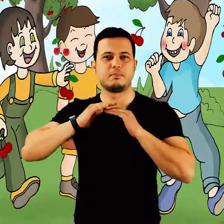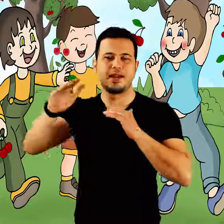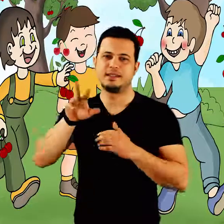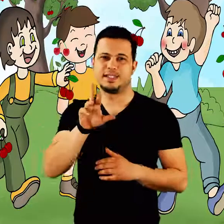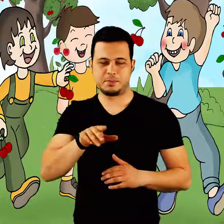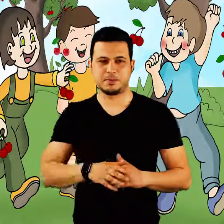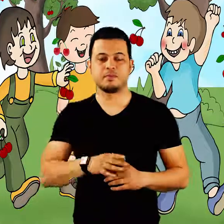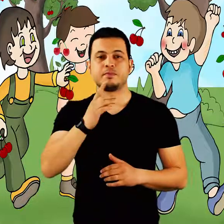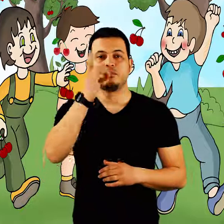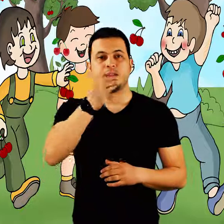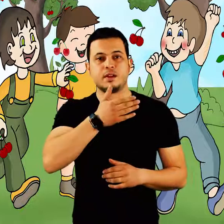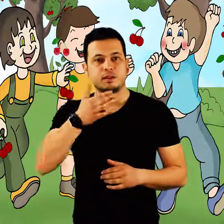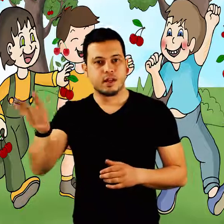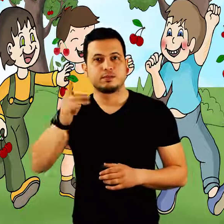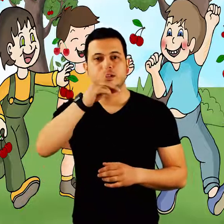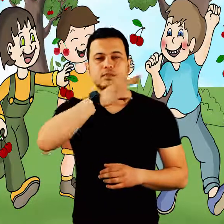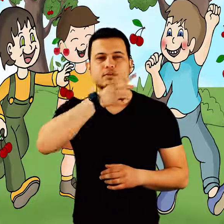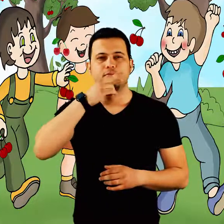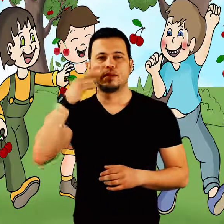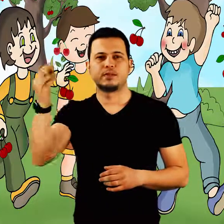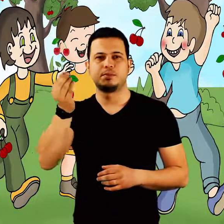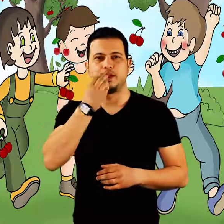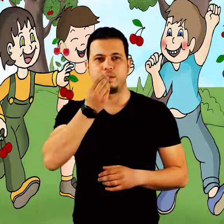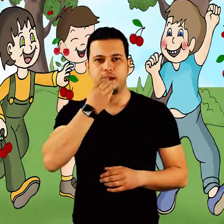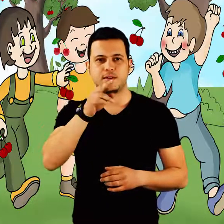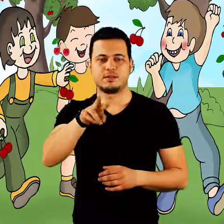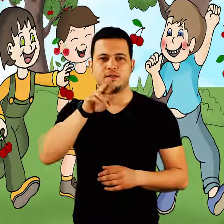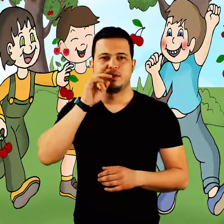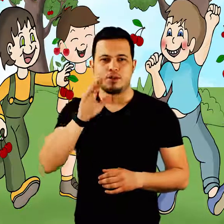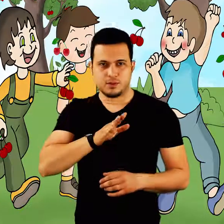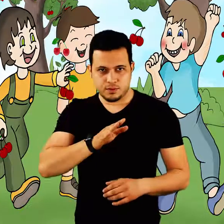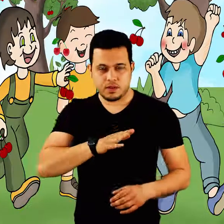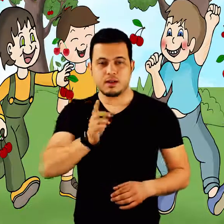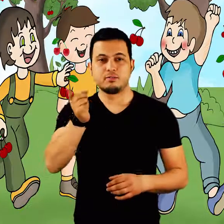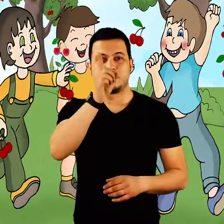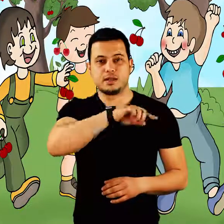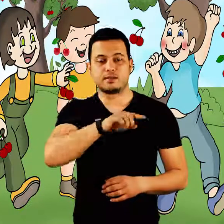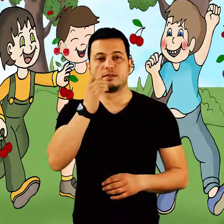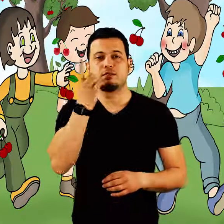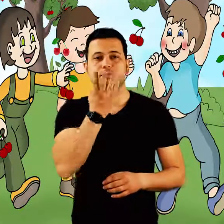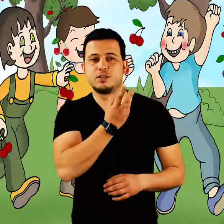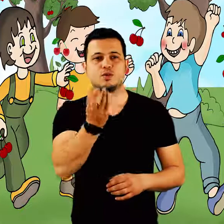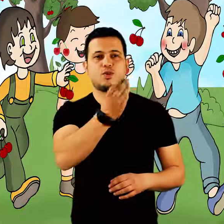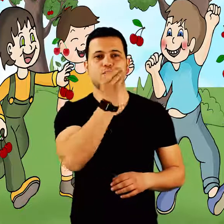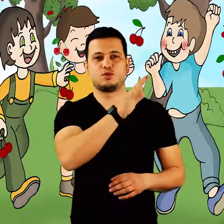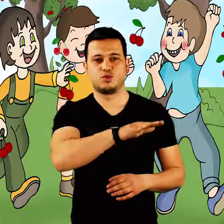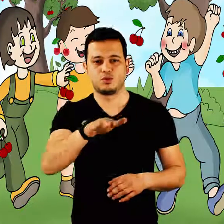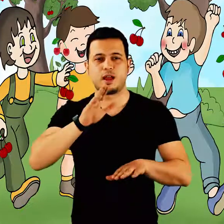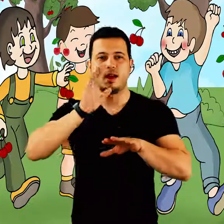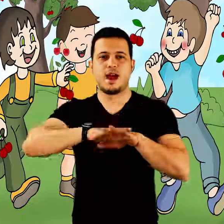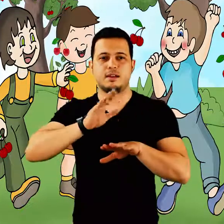bir taraftan mis gibi yemek kokuları geliyor, bir taraftan da bir sürü çocuk ellerindeki